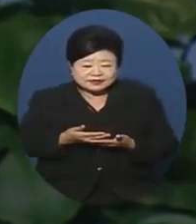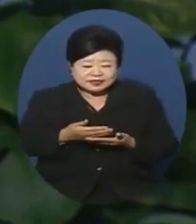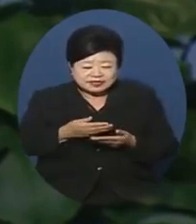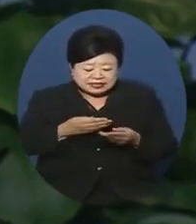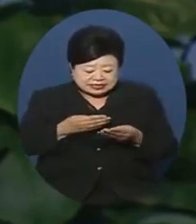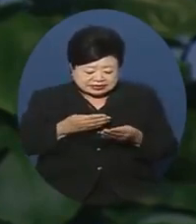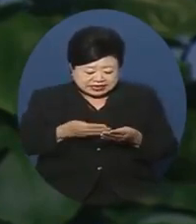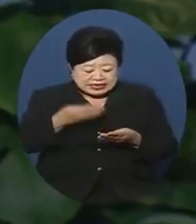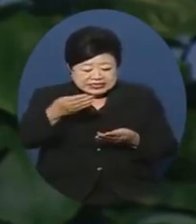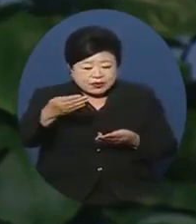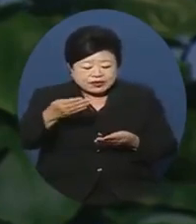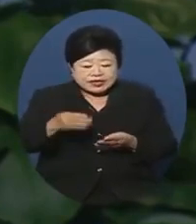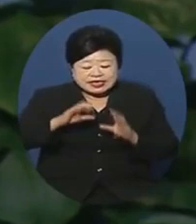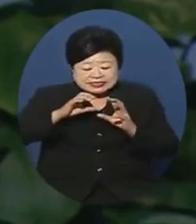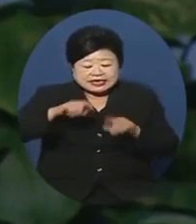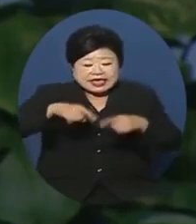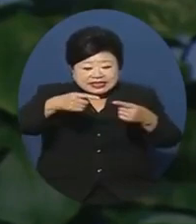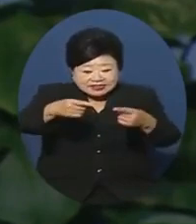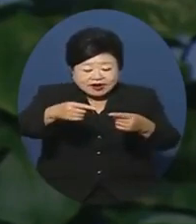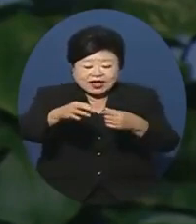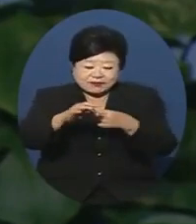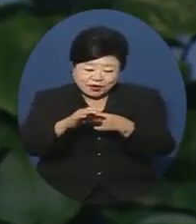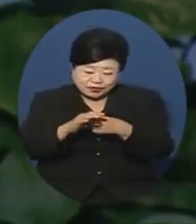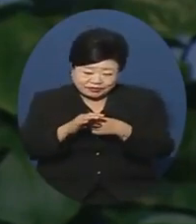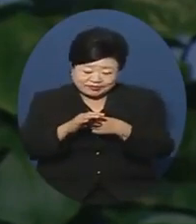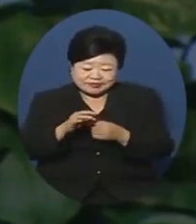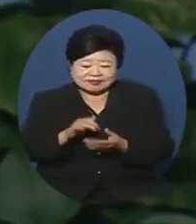4차원의 세계에 들어가게 되면